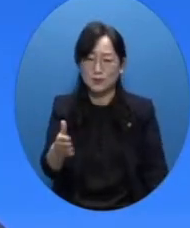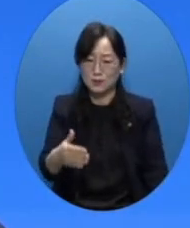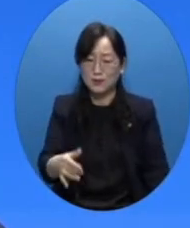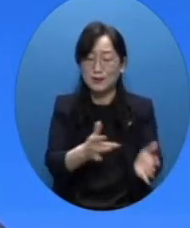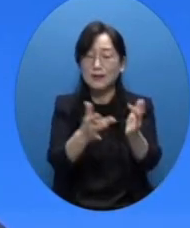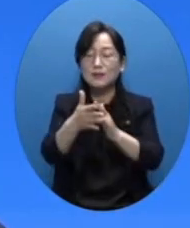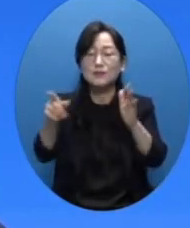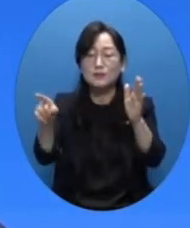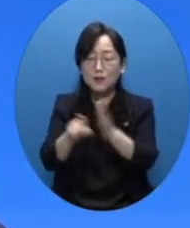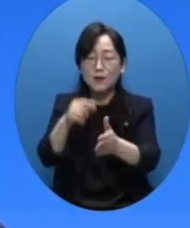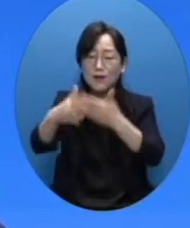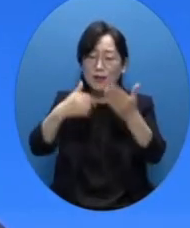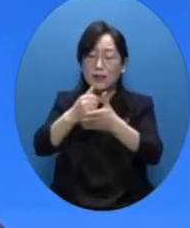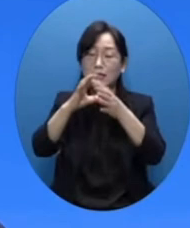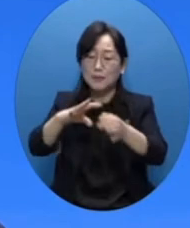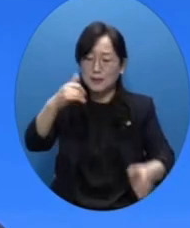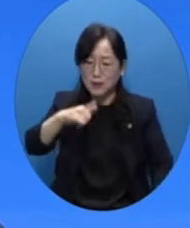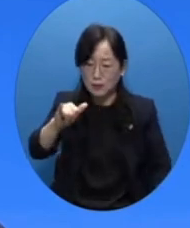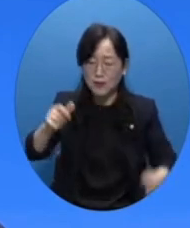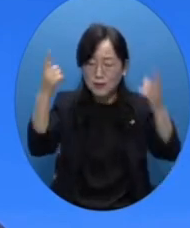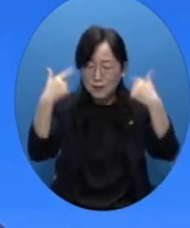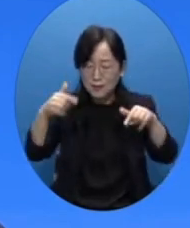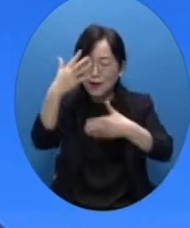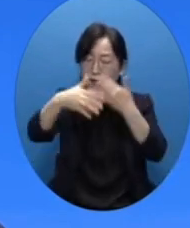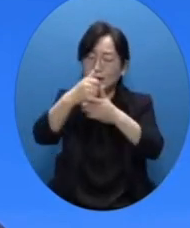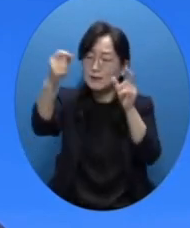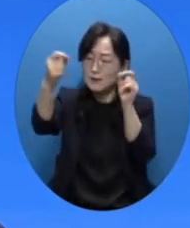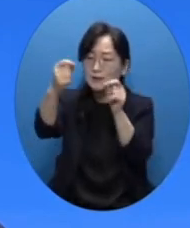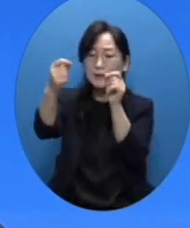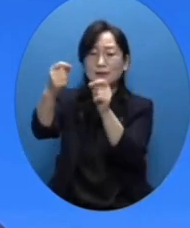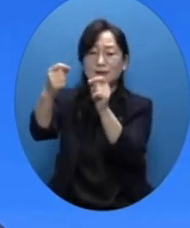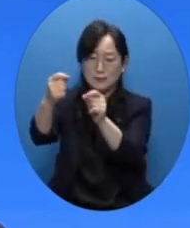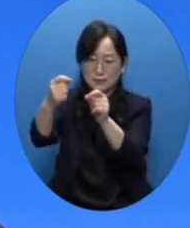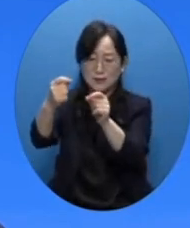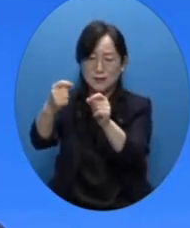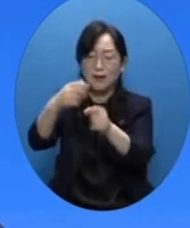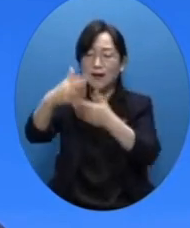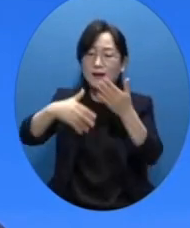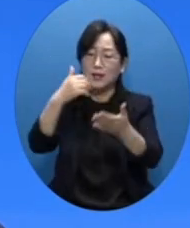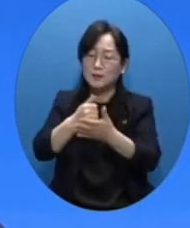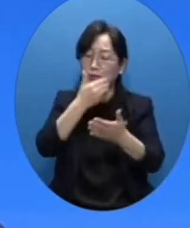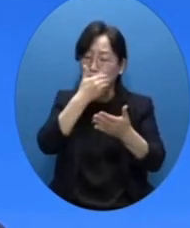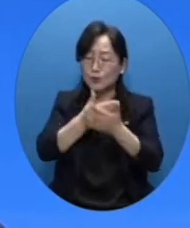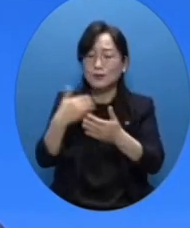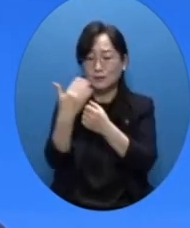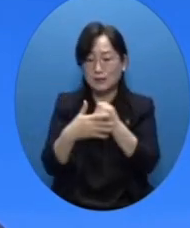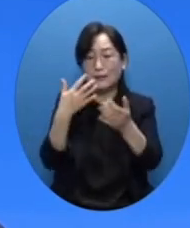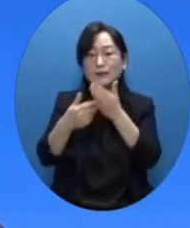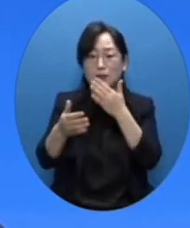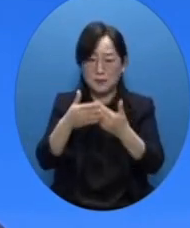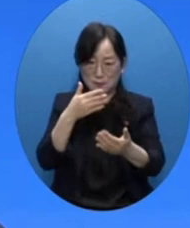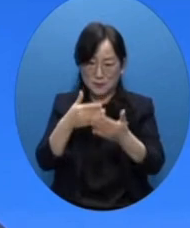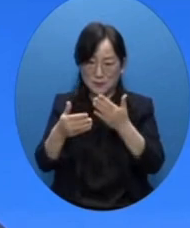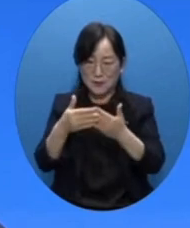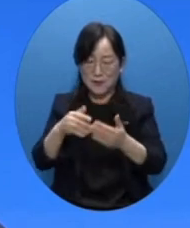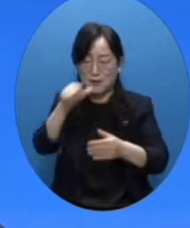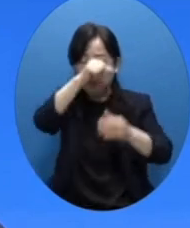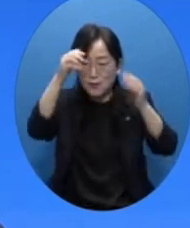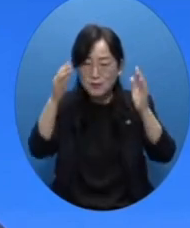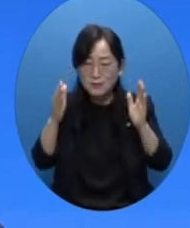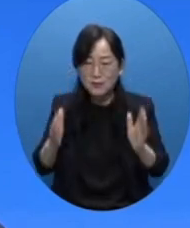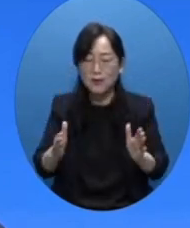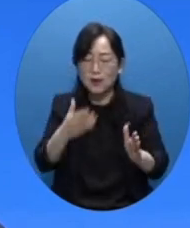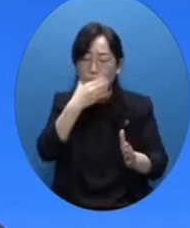예수 믿고 하나님의 자녀가 되어 날마다 하나님께 더 가까이 더 가까이 나아가 하나님의 귀한 면회를 체험하고 한 평생